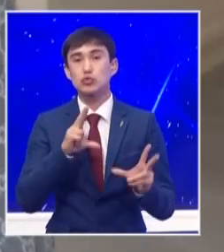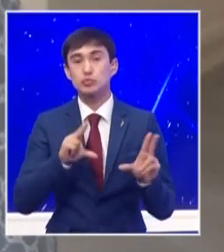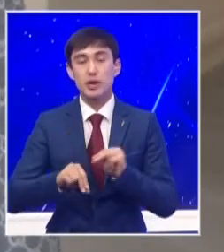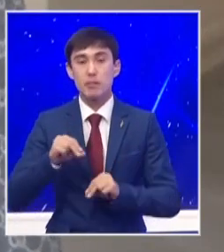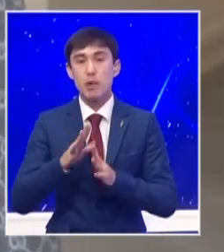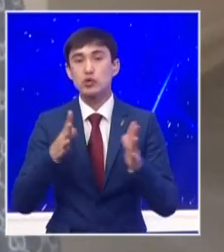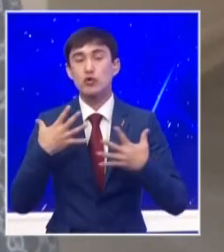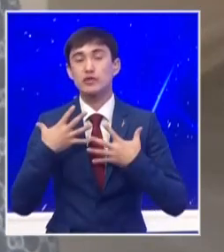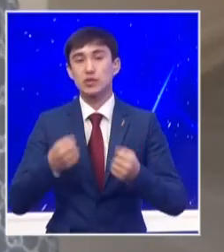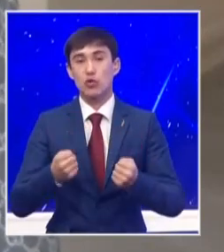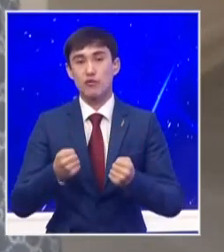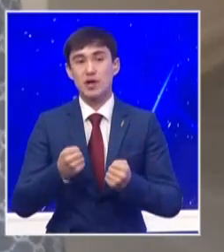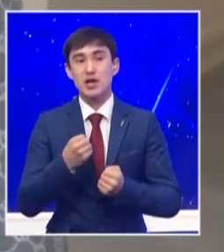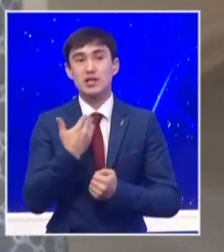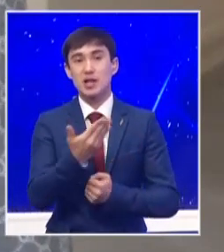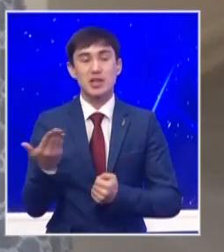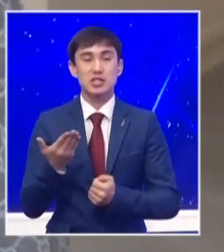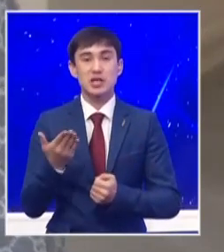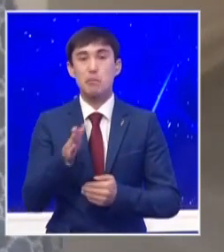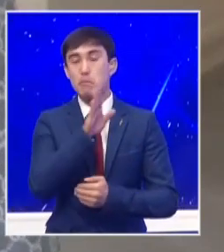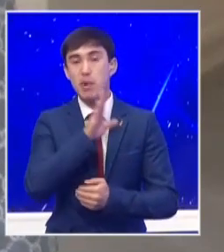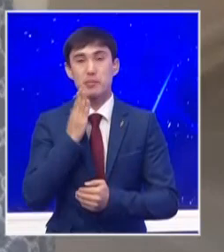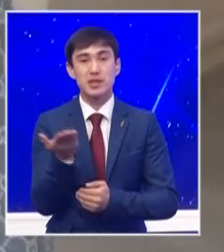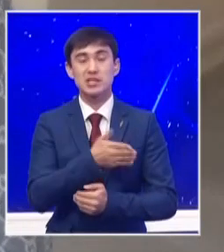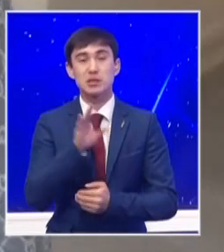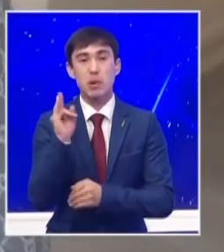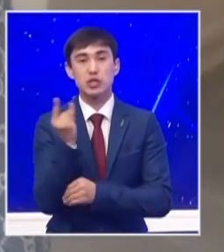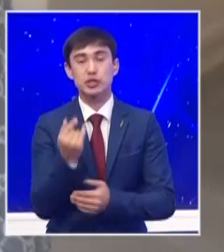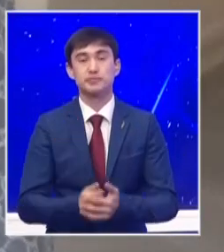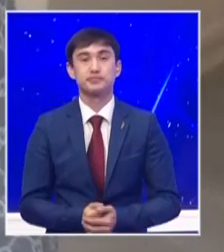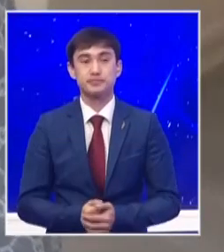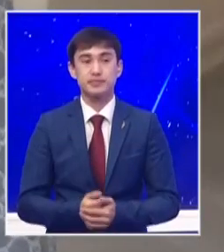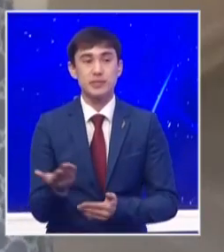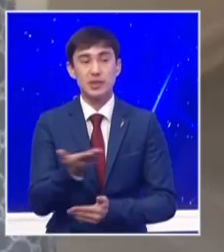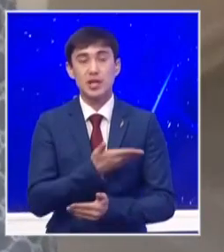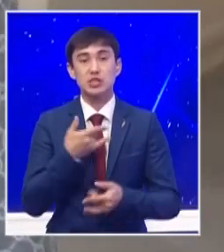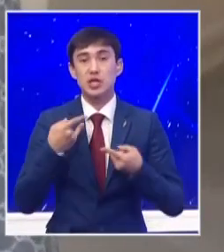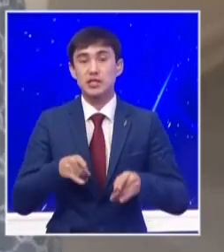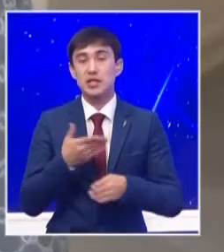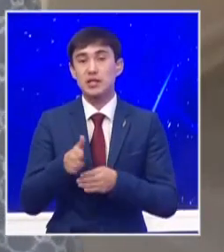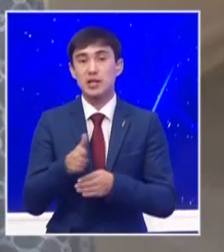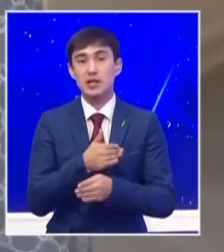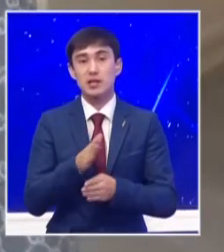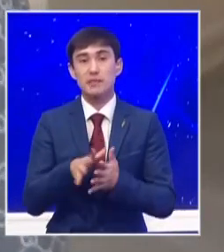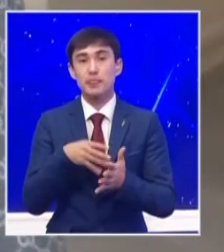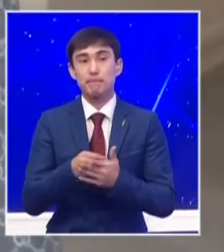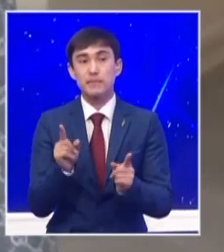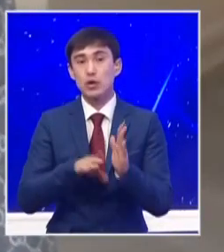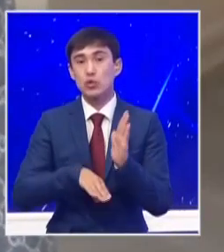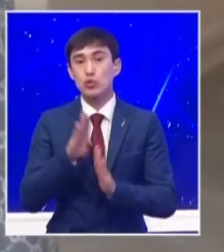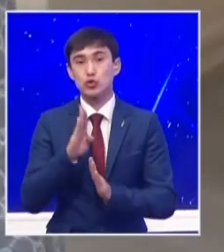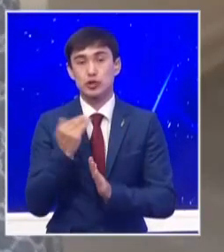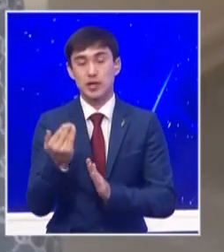большого здоровья для наших мам и наших малышей наше родильное отделение является одним из самых лучших